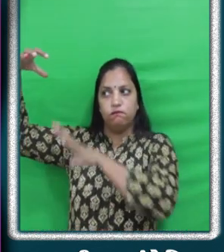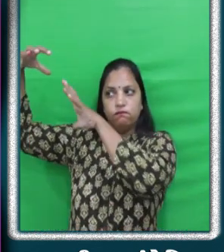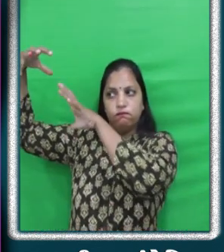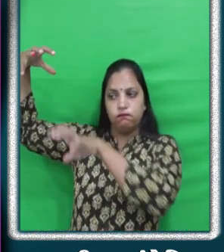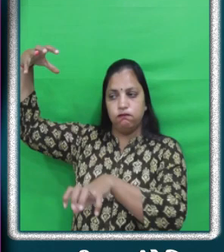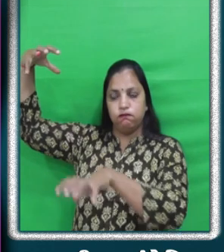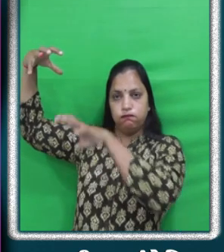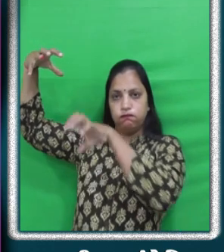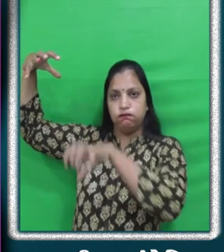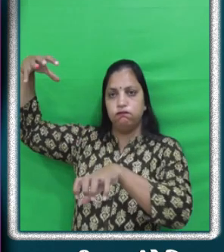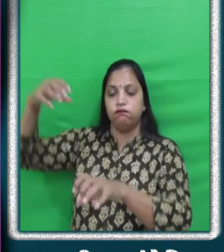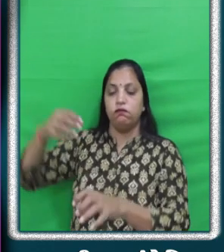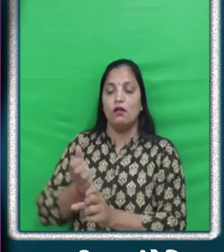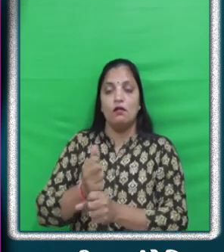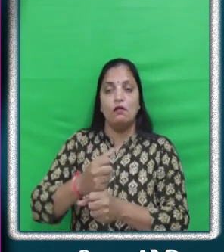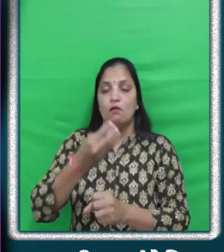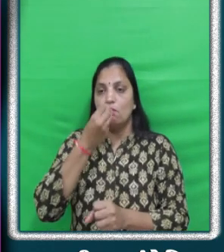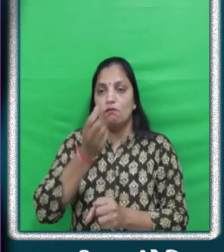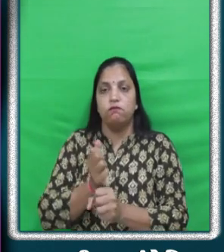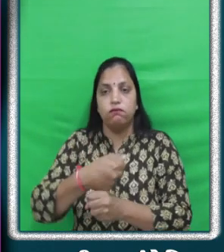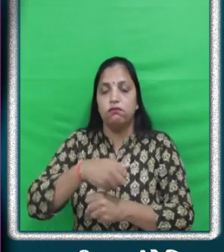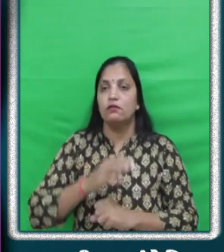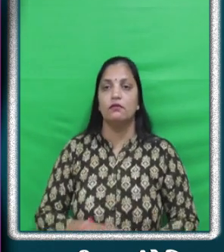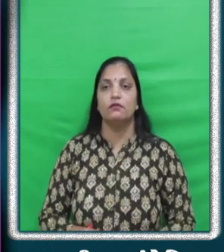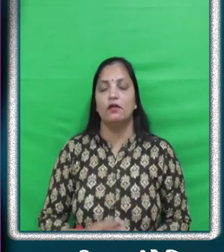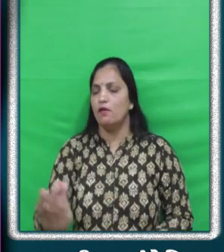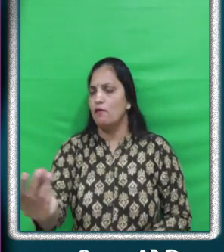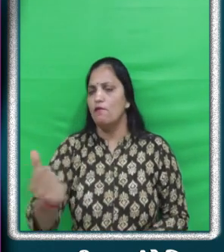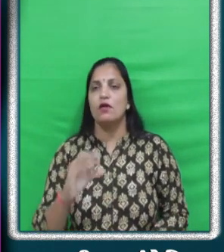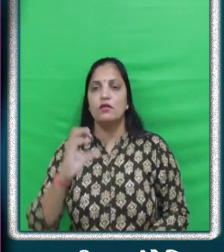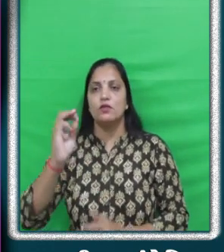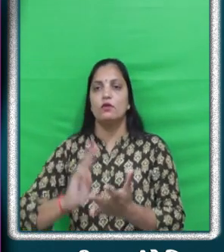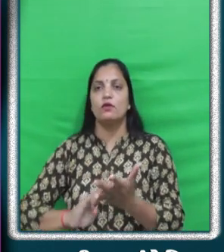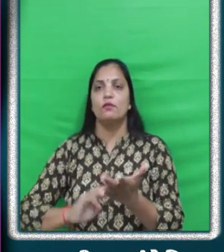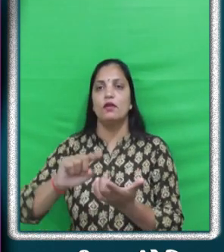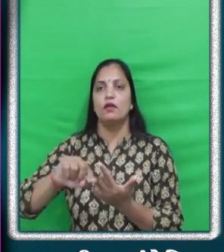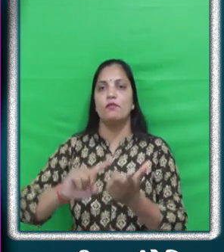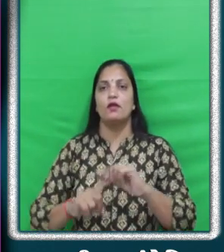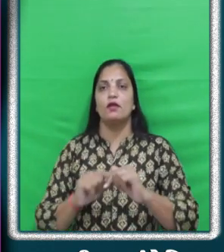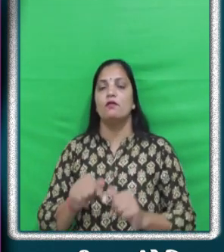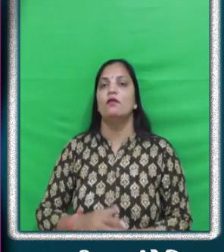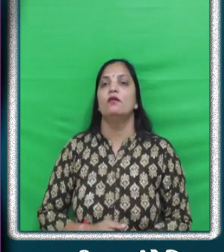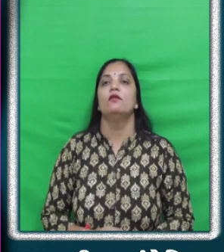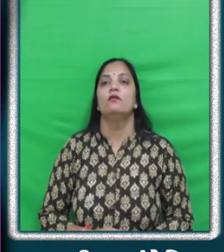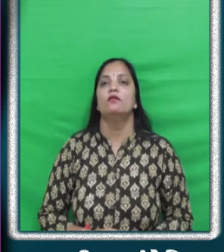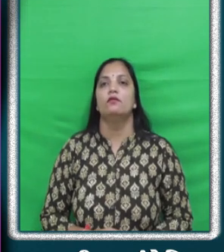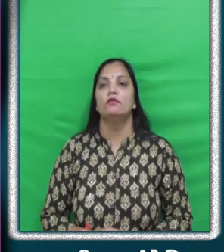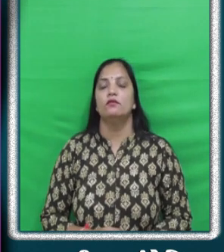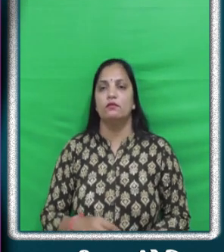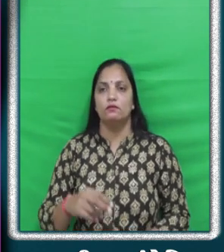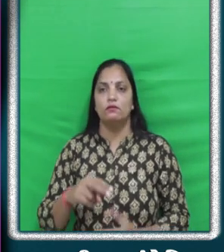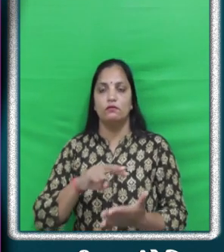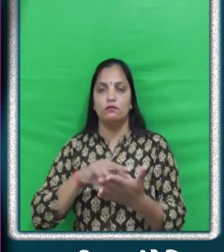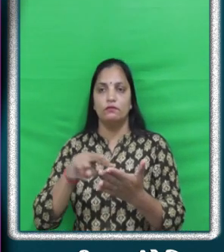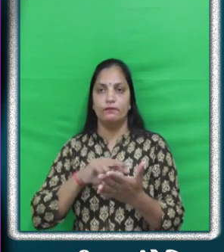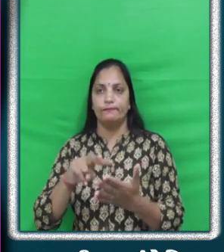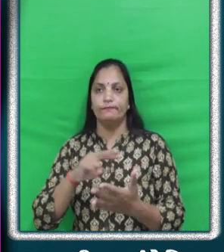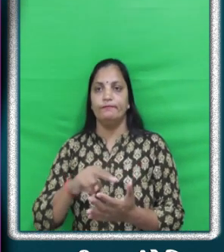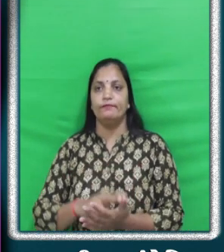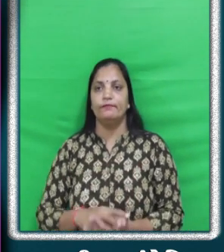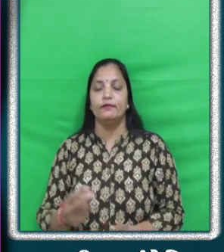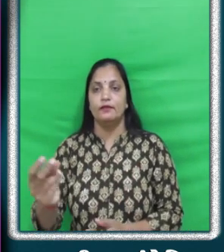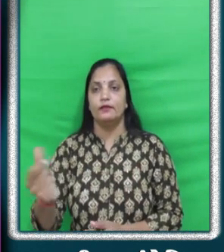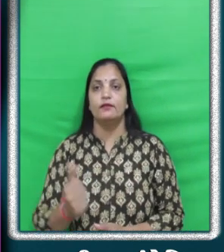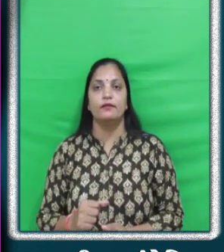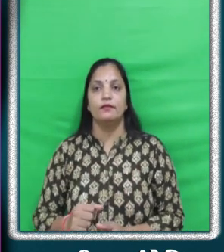દરમિયાન ખોરાક બન્યો, કેવા સ્વરૂપમાં ખોરાક બન્યો છે, ઝડપથી કમેન્ટ કરો, મારા હાથમાં ફોન છે, હું કમેન્ટ જોઈ શકું છું,